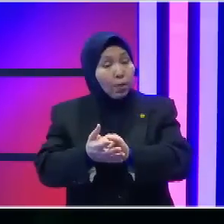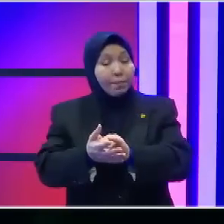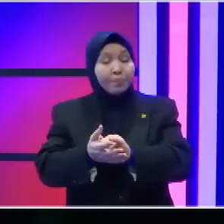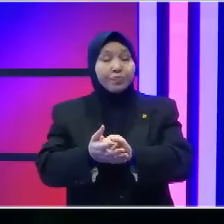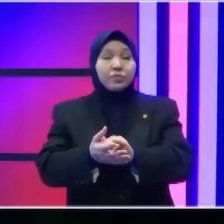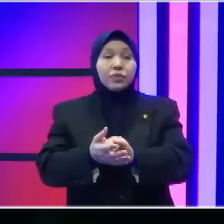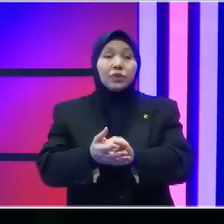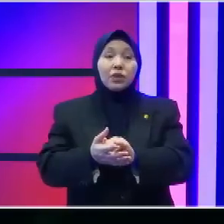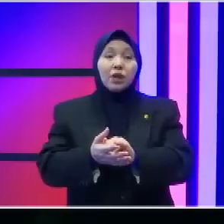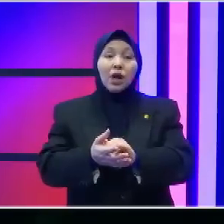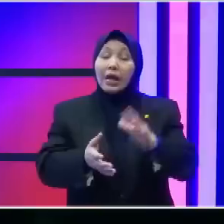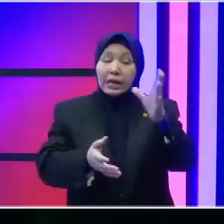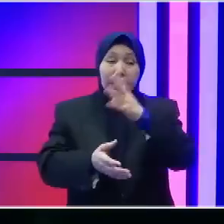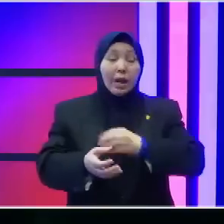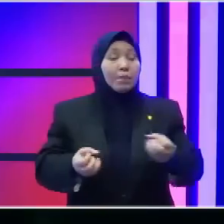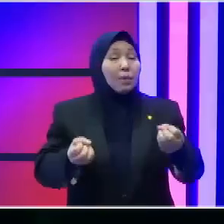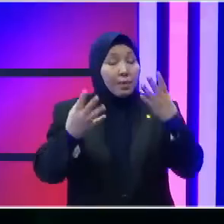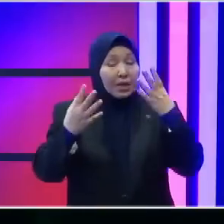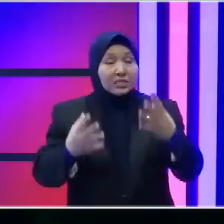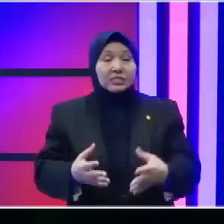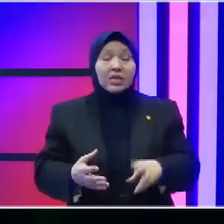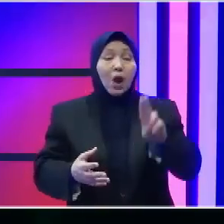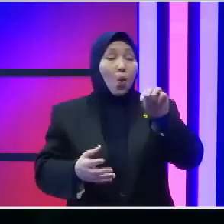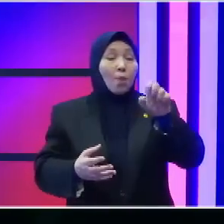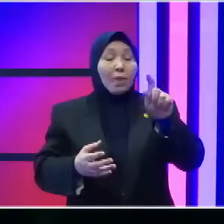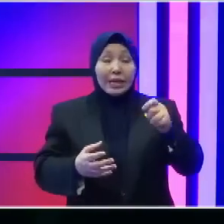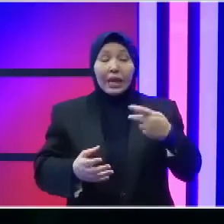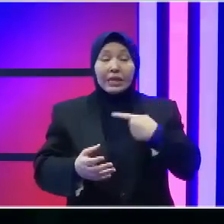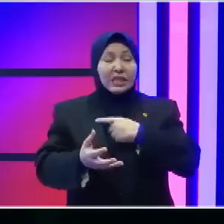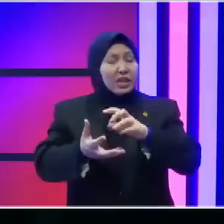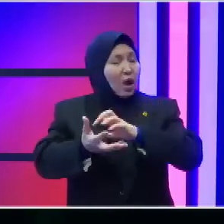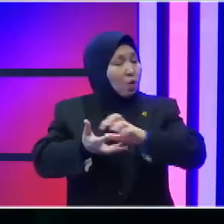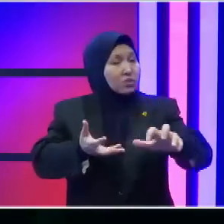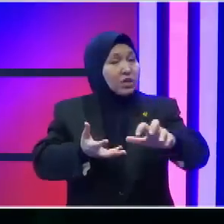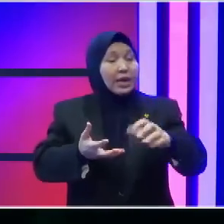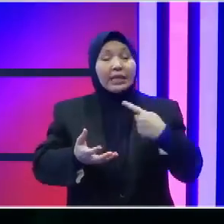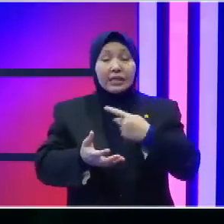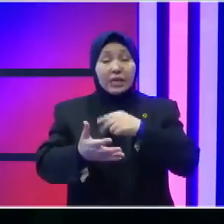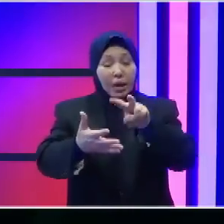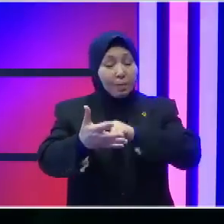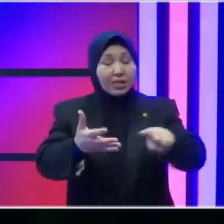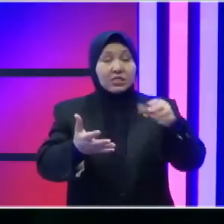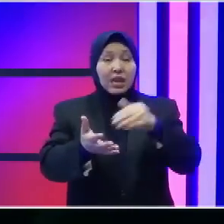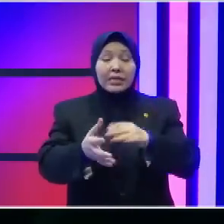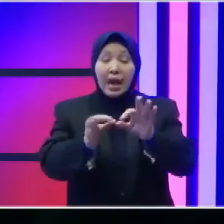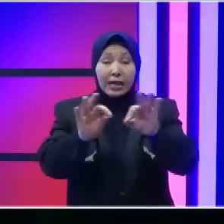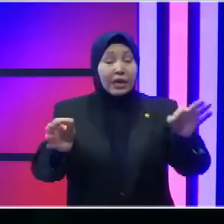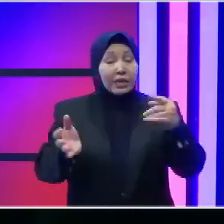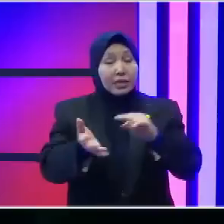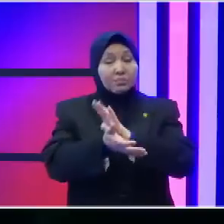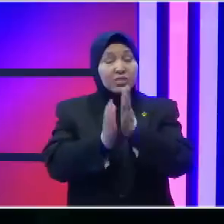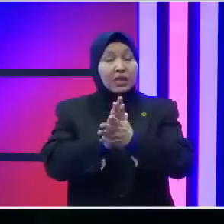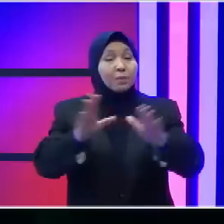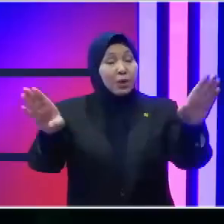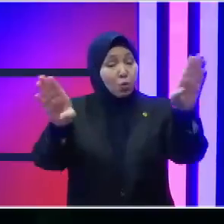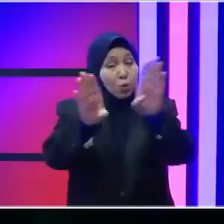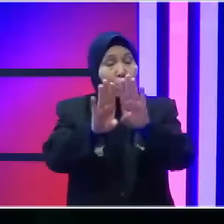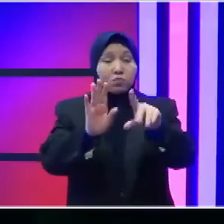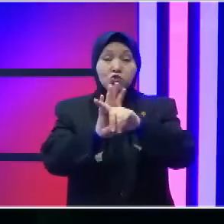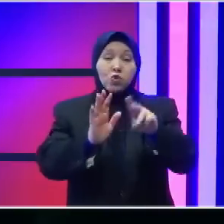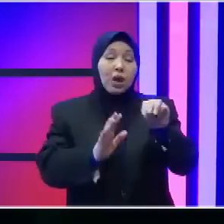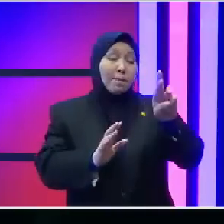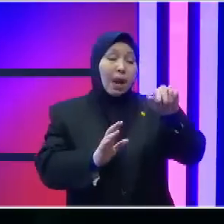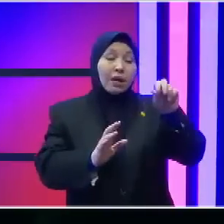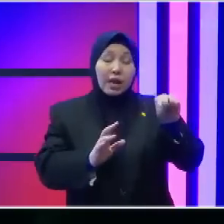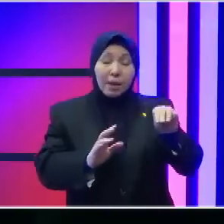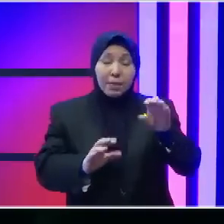min qarnin, dan berapa banyak umat yang telah kami binasakan. Kita nak baca sekali lagi ayat ini sebagai penutup surah Maryam.